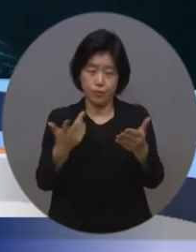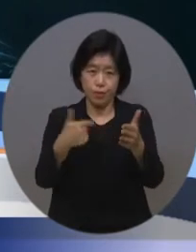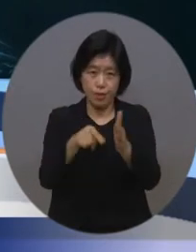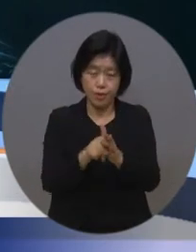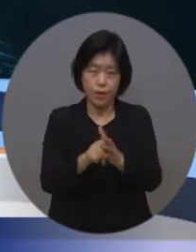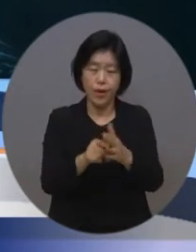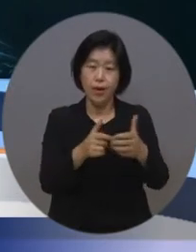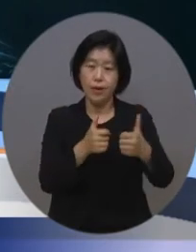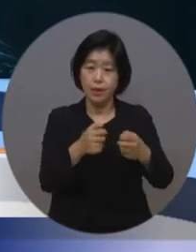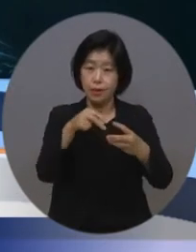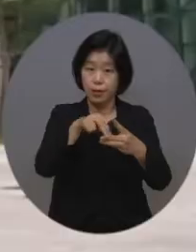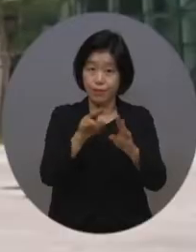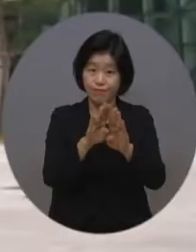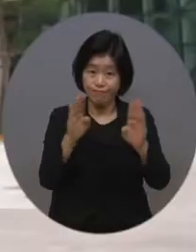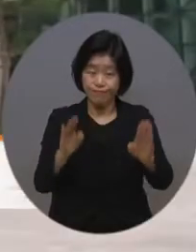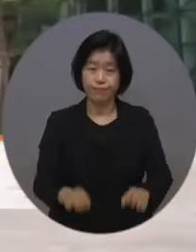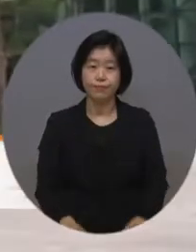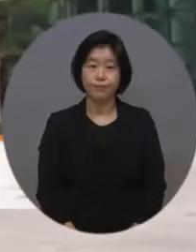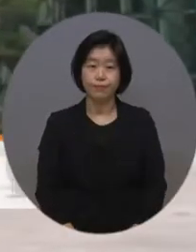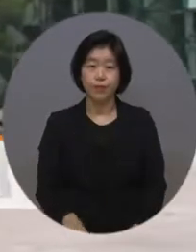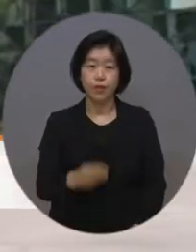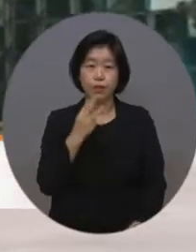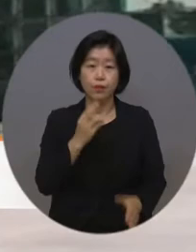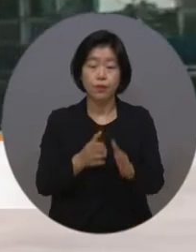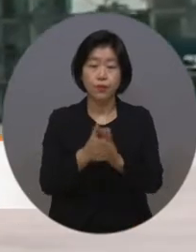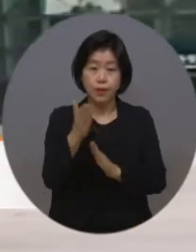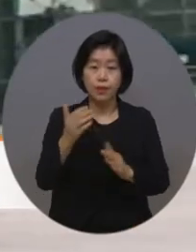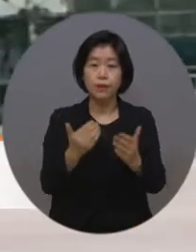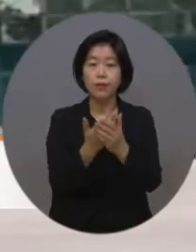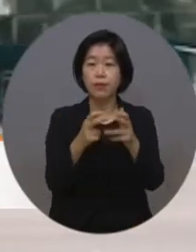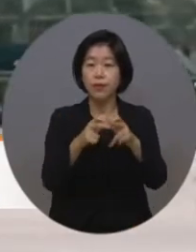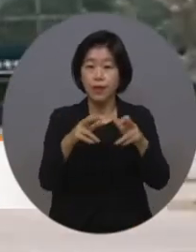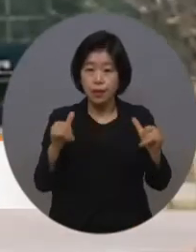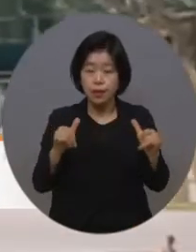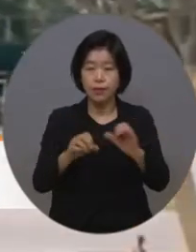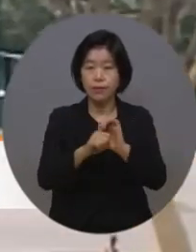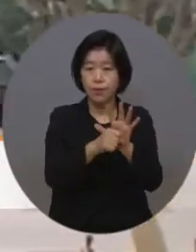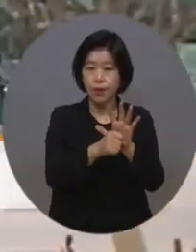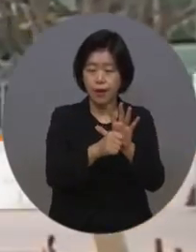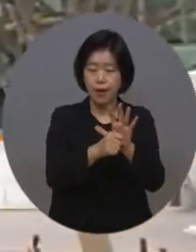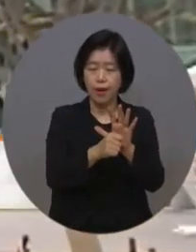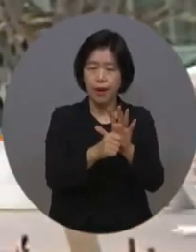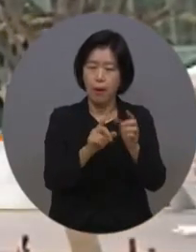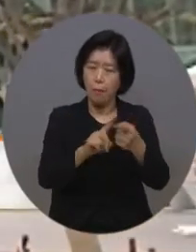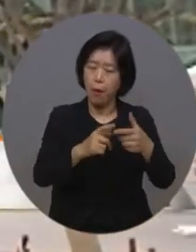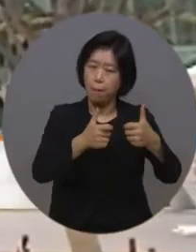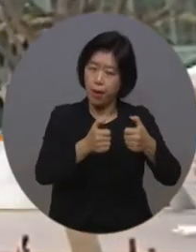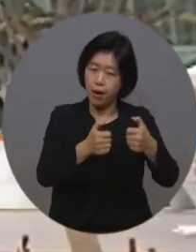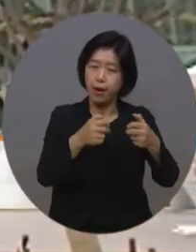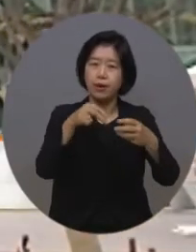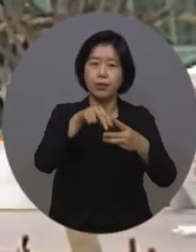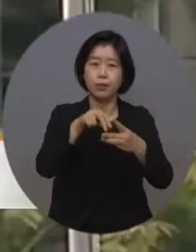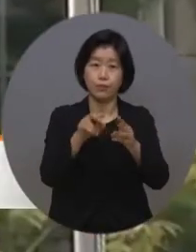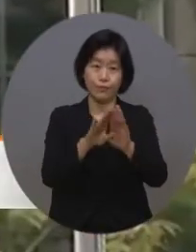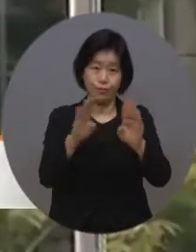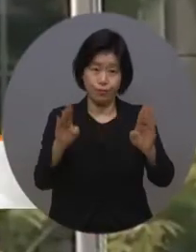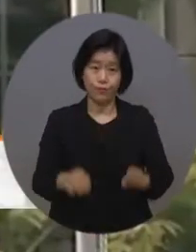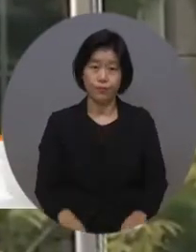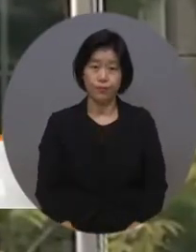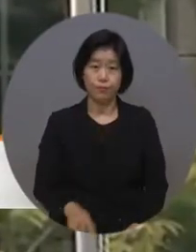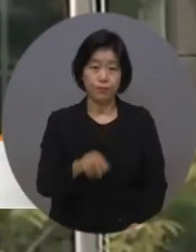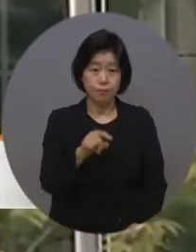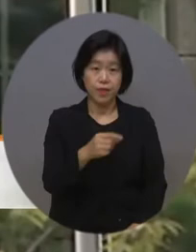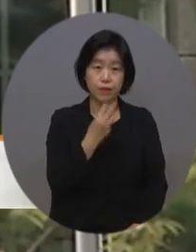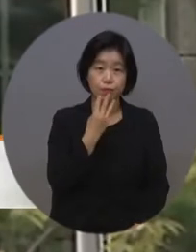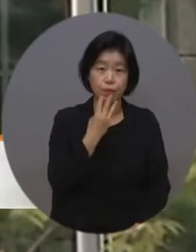문을 열었습니다. 서울시 발달장애인 코로나19 상담센터가 문을 열었습니다. 상담센터는 서울시와